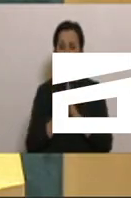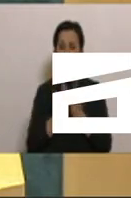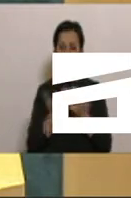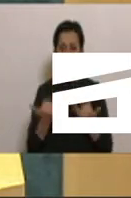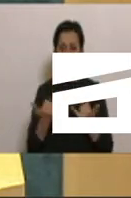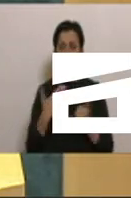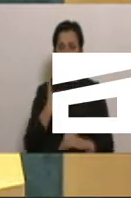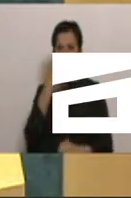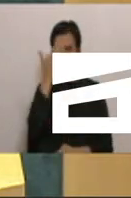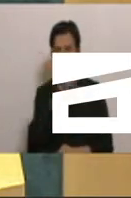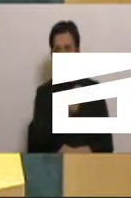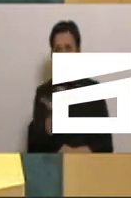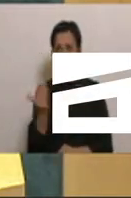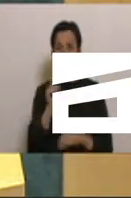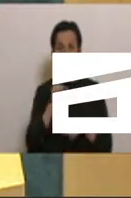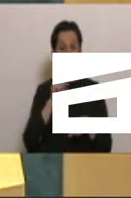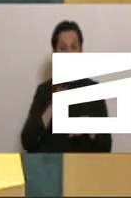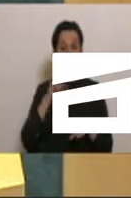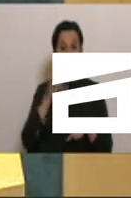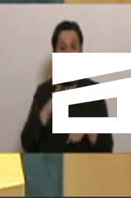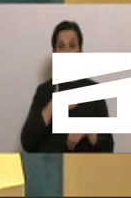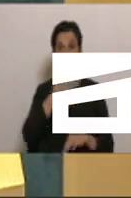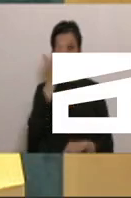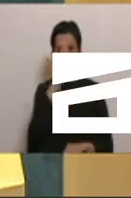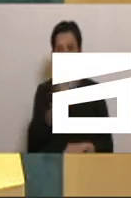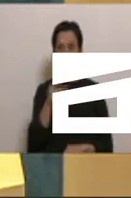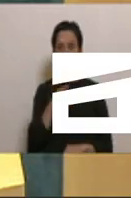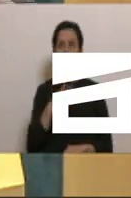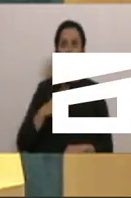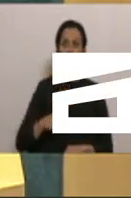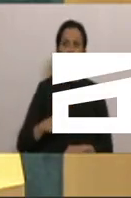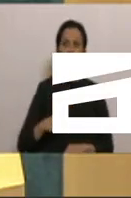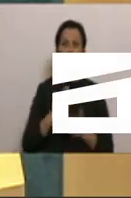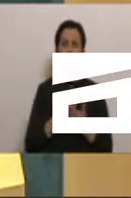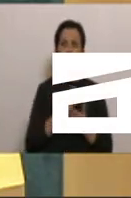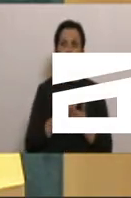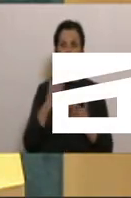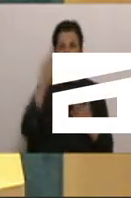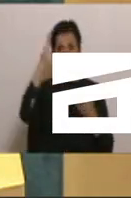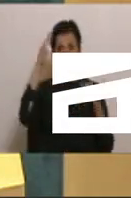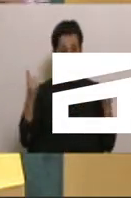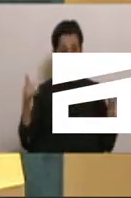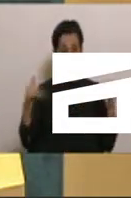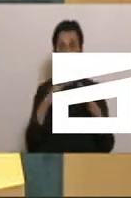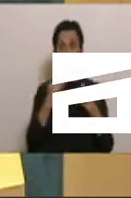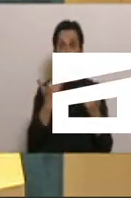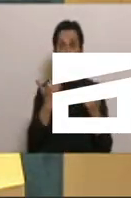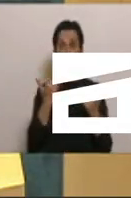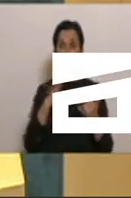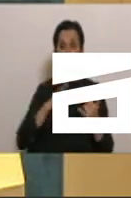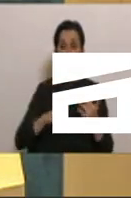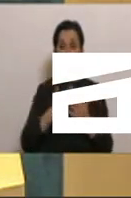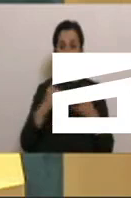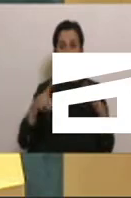ჩვენი ხალხი და რას გზნობს ჩვენი ხალხი, რომელიც იძულებულია აი ამ თავყრილობას, დღეს იძულებულია ამ